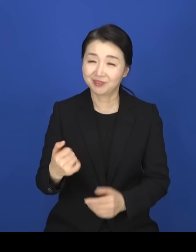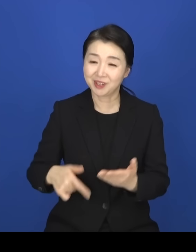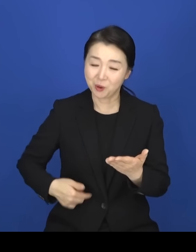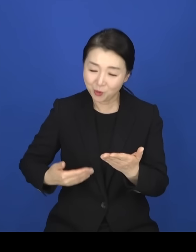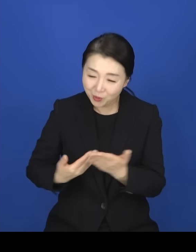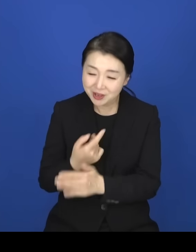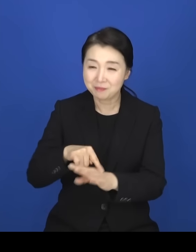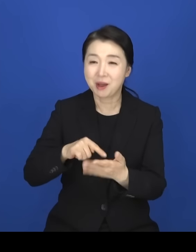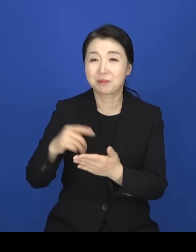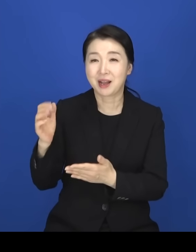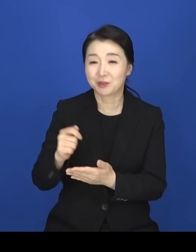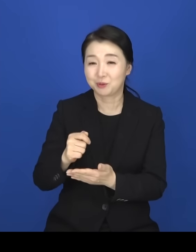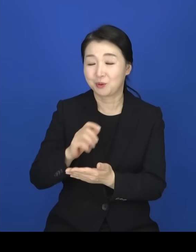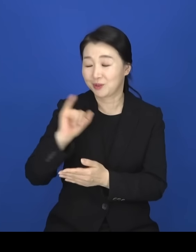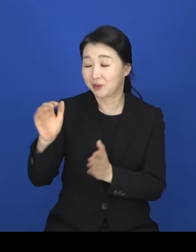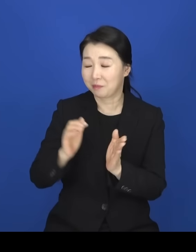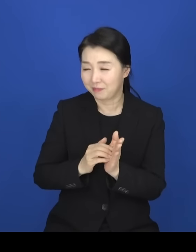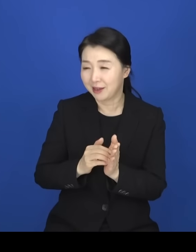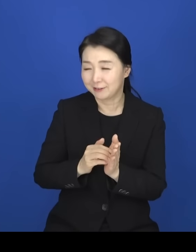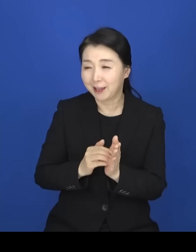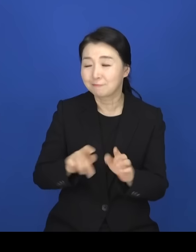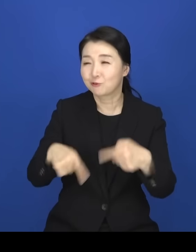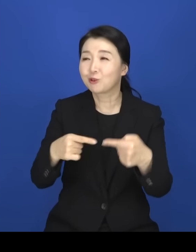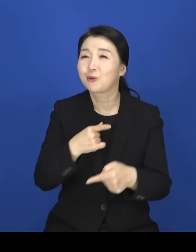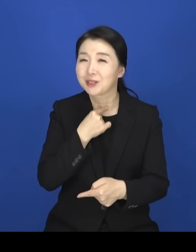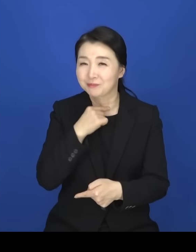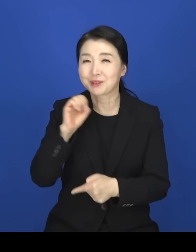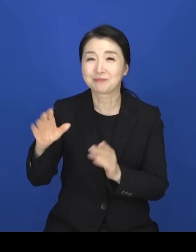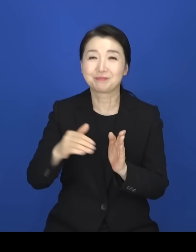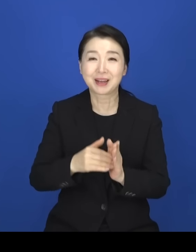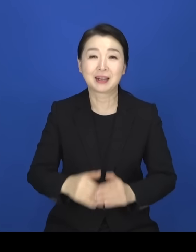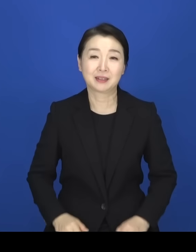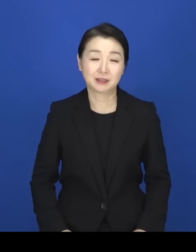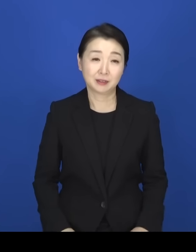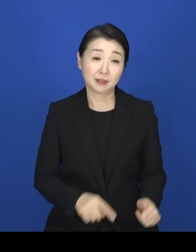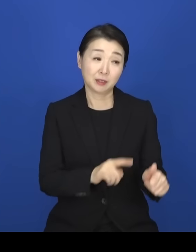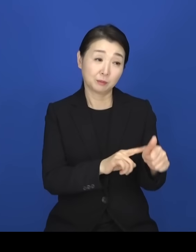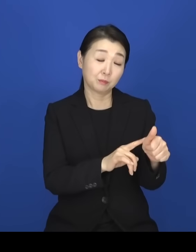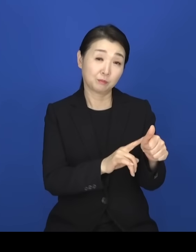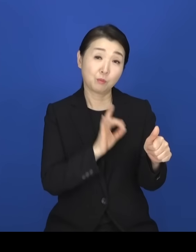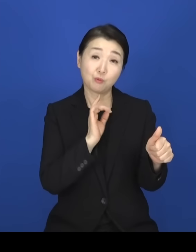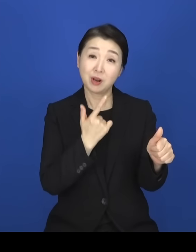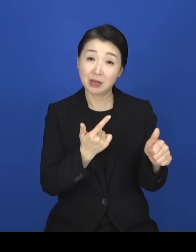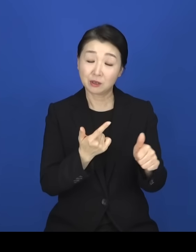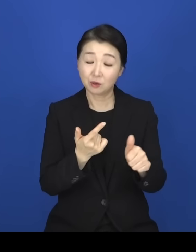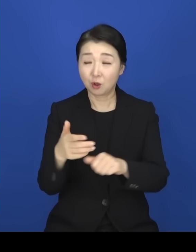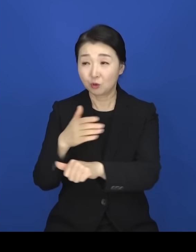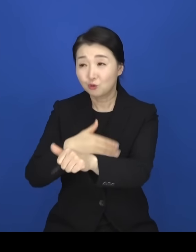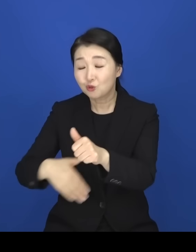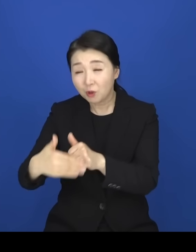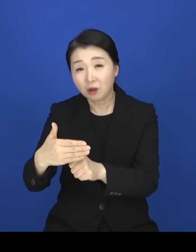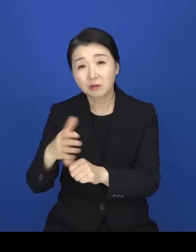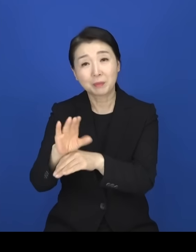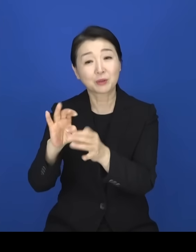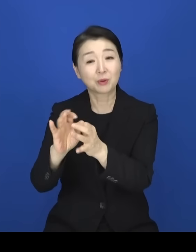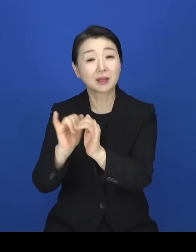회개하는 마음으로 전화했죠. 네. 제가 나가겠습니다. 네. 네. 사실은 그 김기리 형제뿐만 아니라 저도 주변에 이제 지금 방송하는